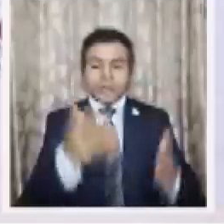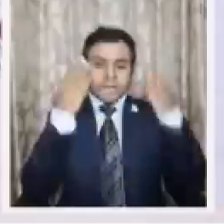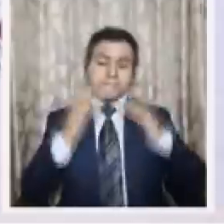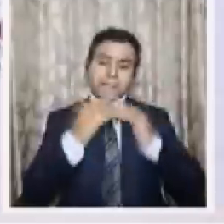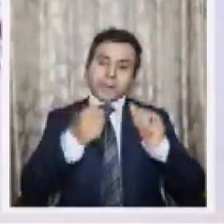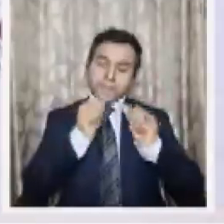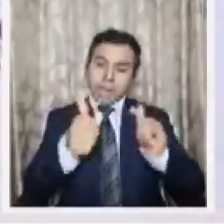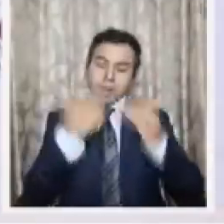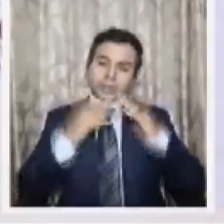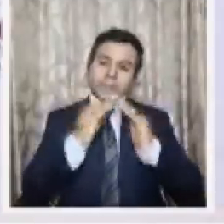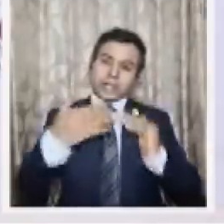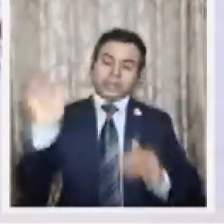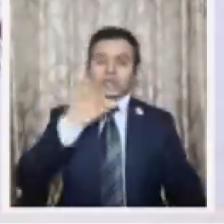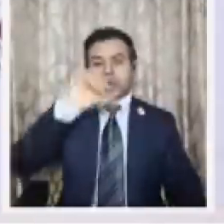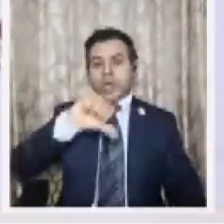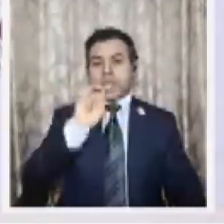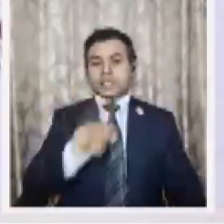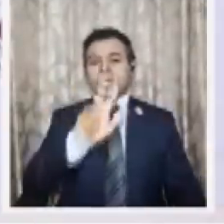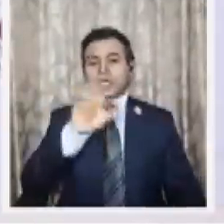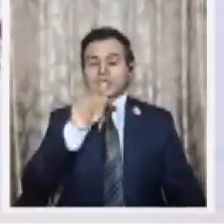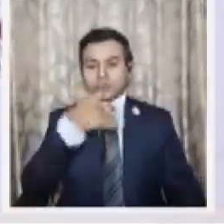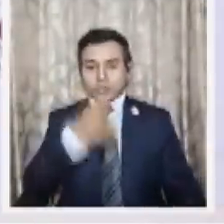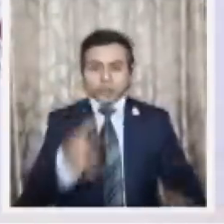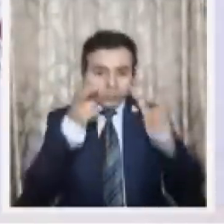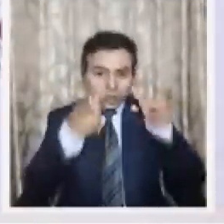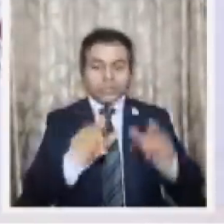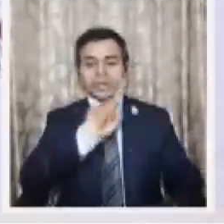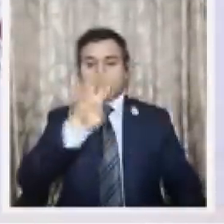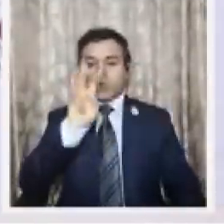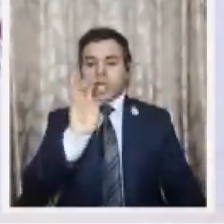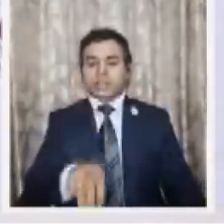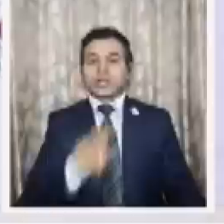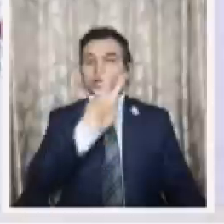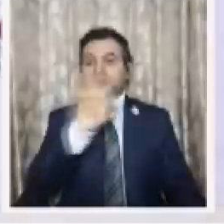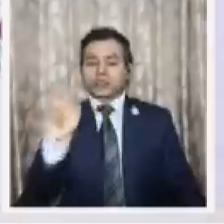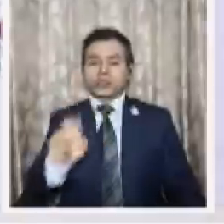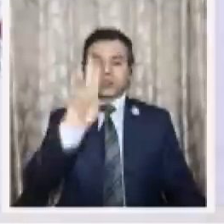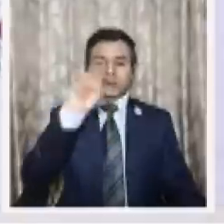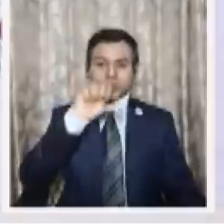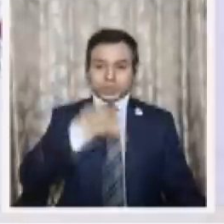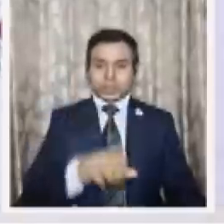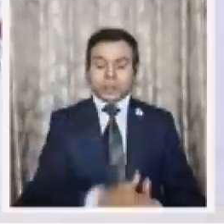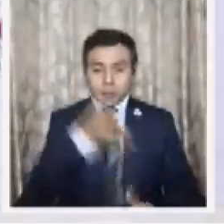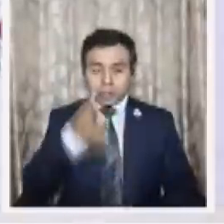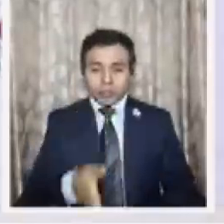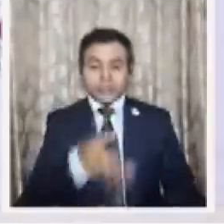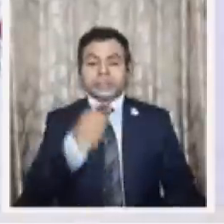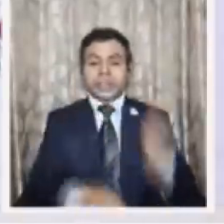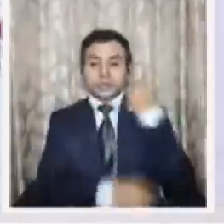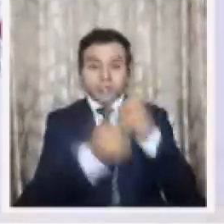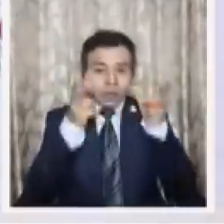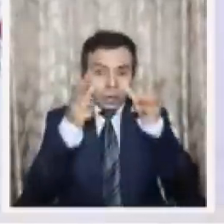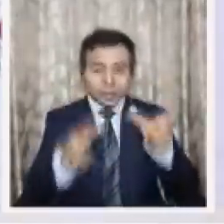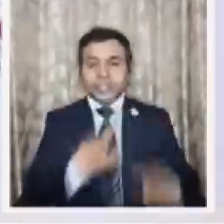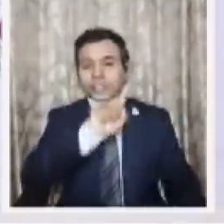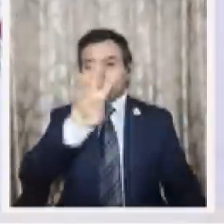আছেন 13,229 জন। দুঃখিত, আবার বলছি, বর্তমান আইসোলেশনে আছেন 13,429 জন।